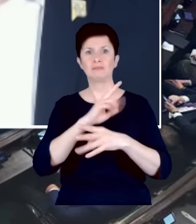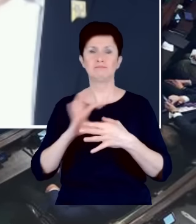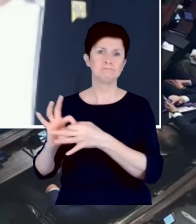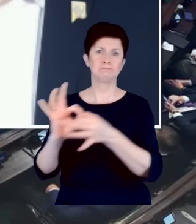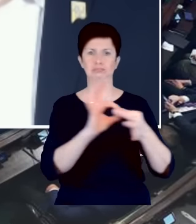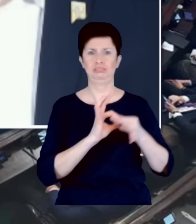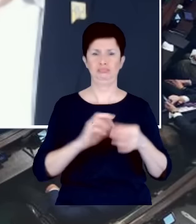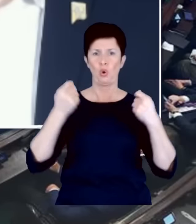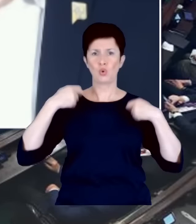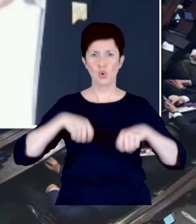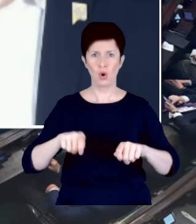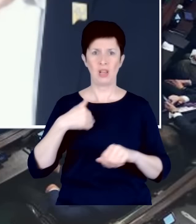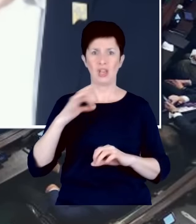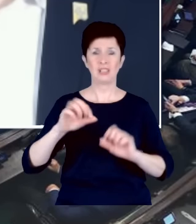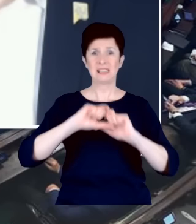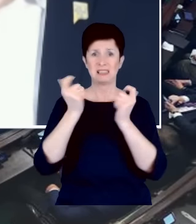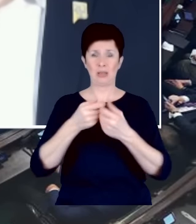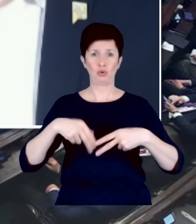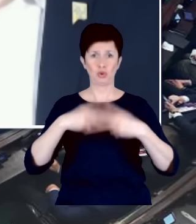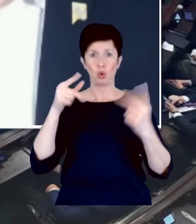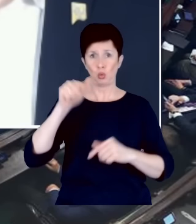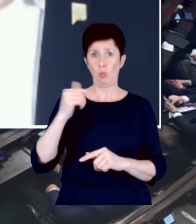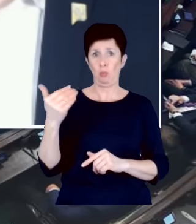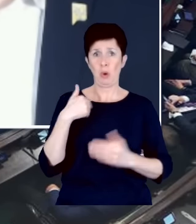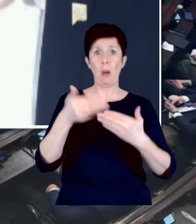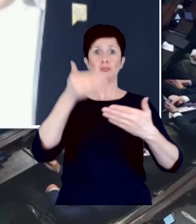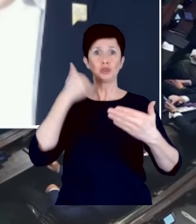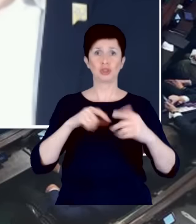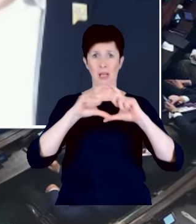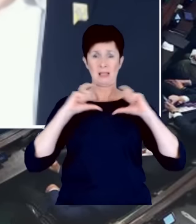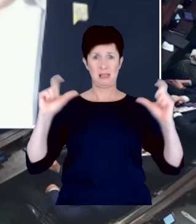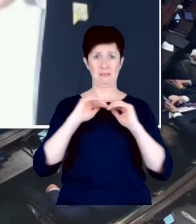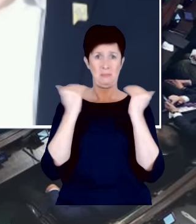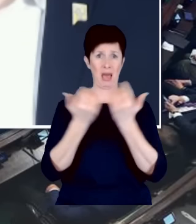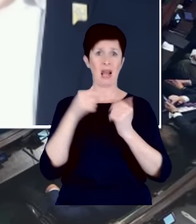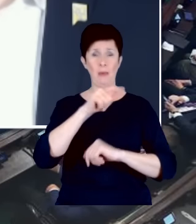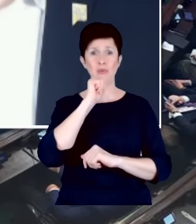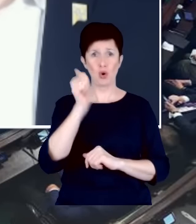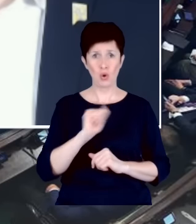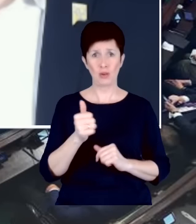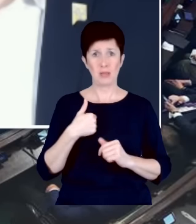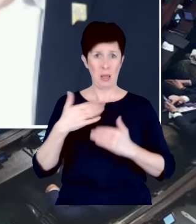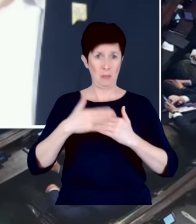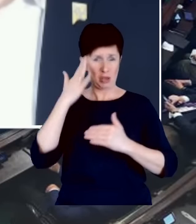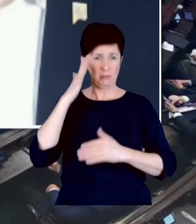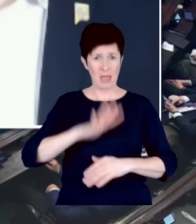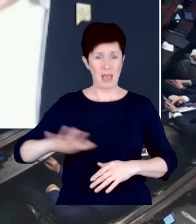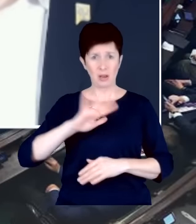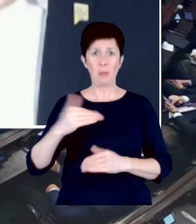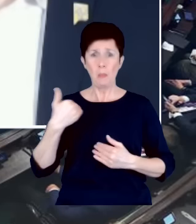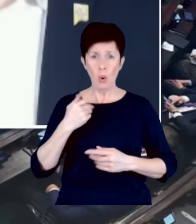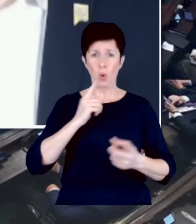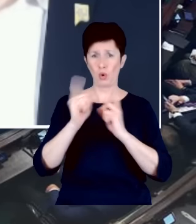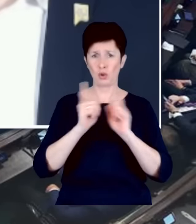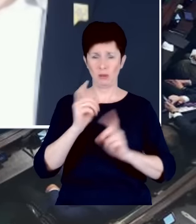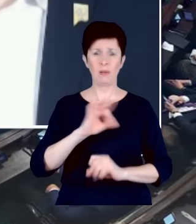z rolnikami tutaj przed parlamentem i niedaleko miejsca, gdzie mieszkam. Rozmawiałem z nimi naprawdę. To był przekrój